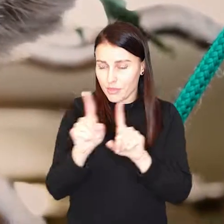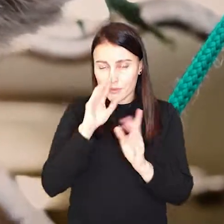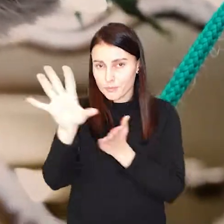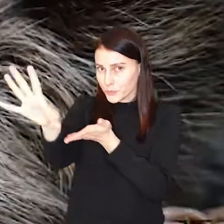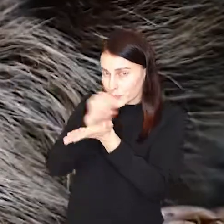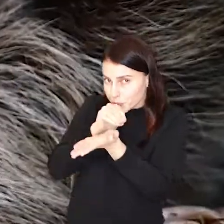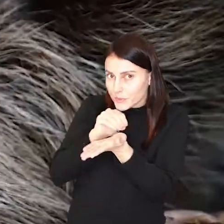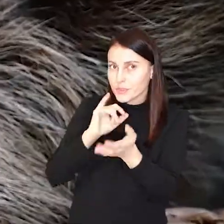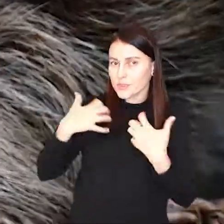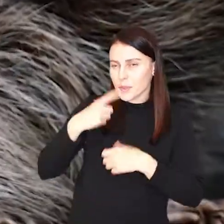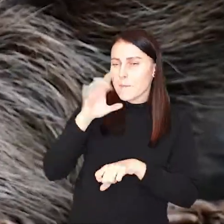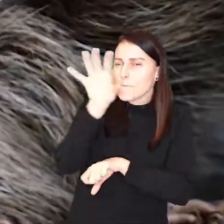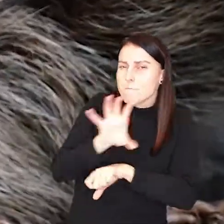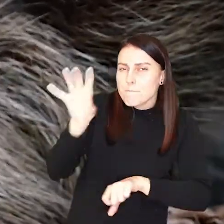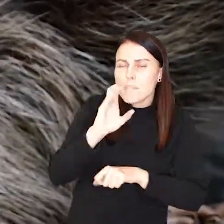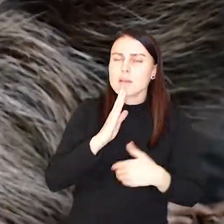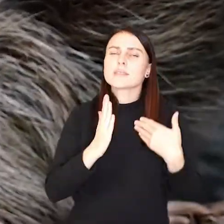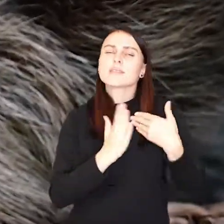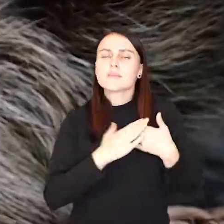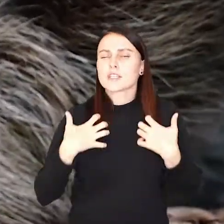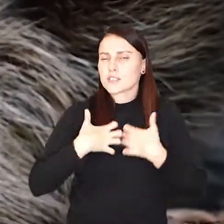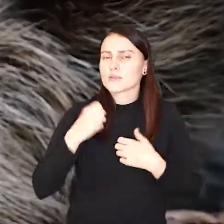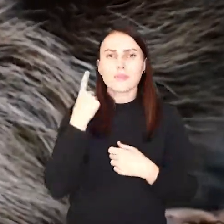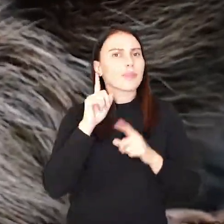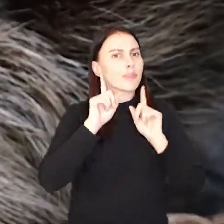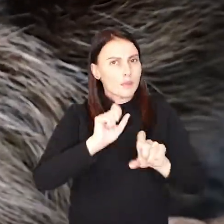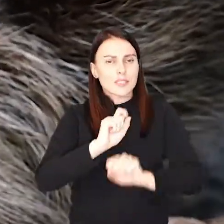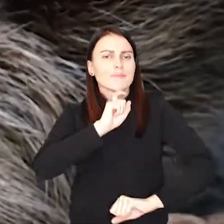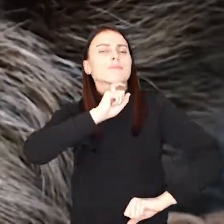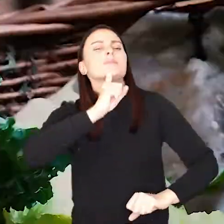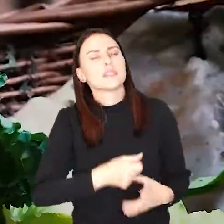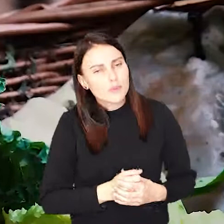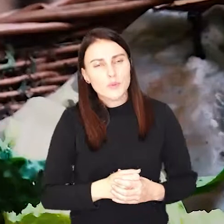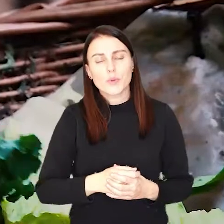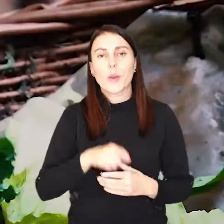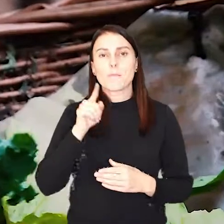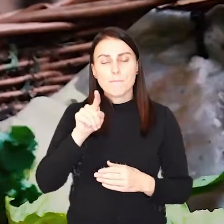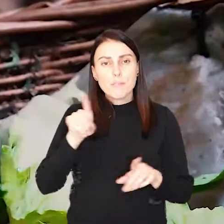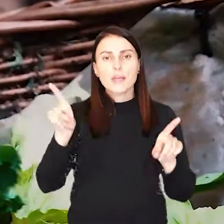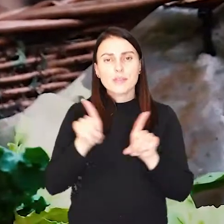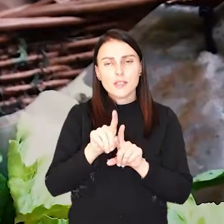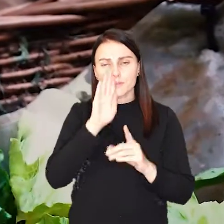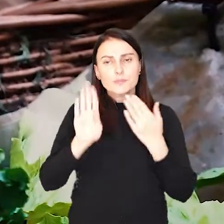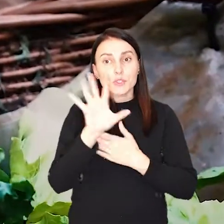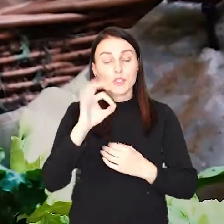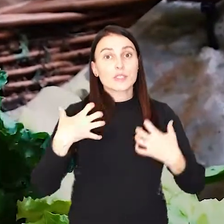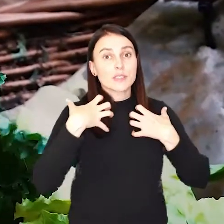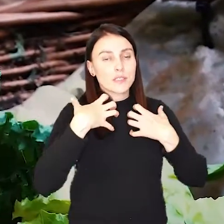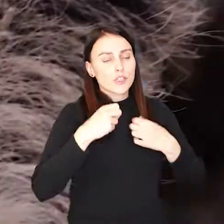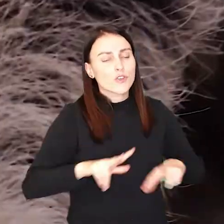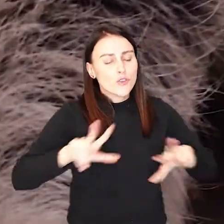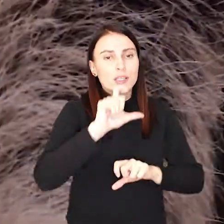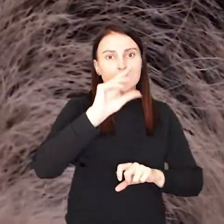i przyjrzenia się tym sympatycznym ssakom, bo są zadziwiające. Prezentując przy tym swoją leniwcową rodzinę,